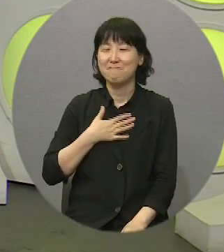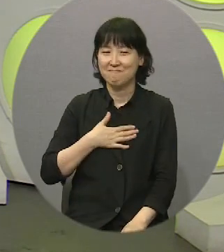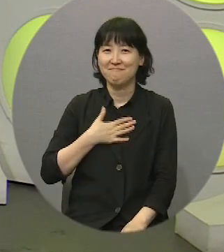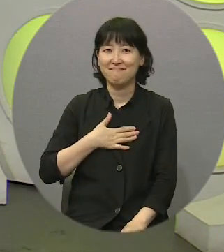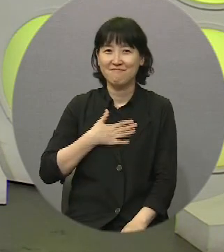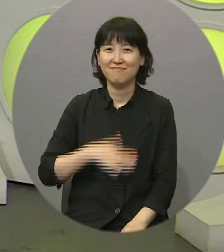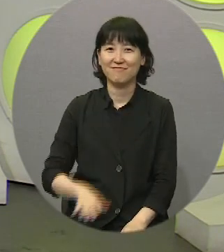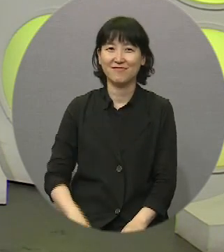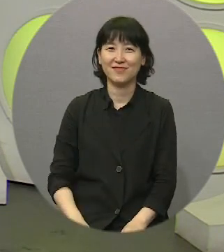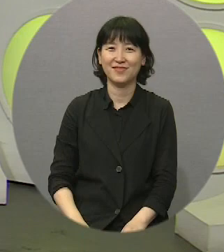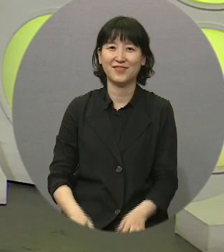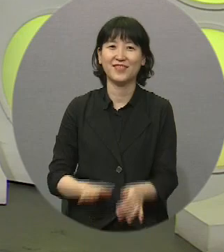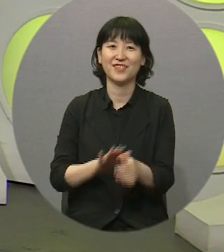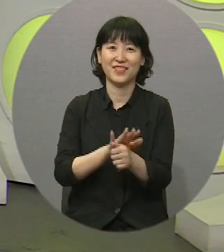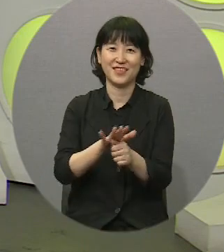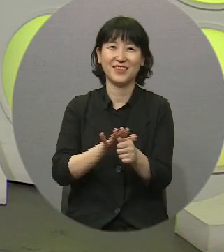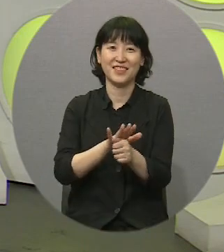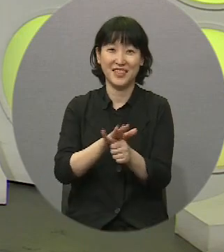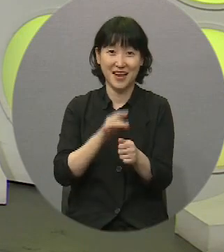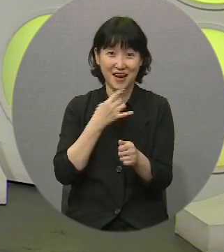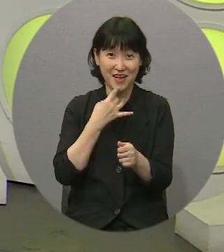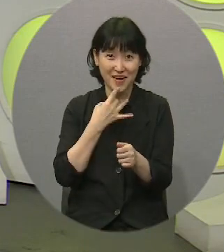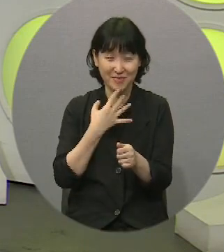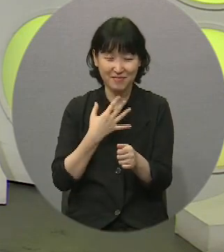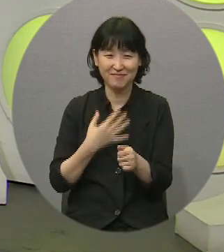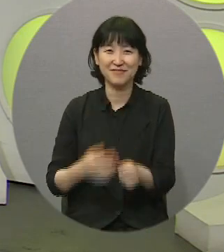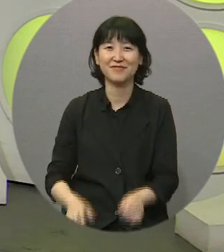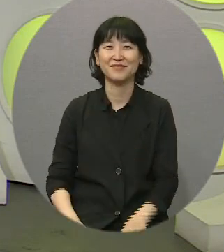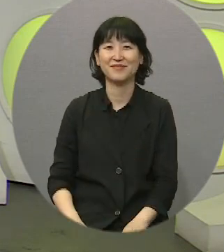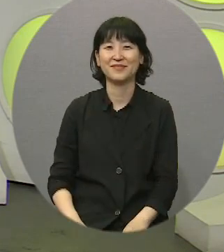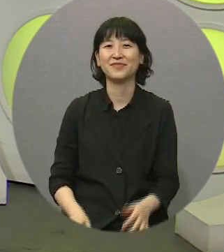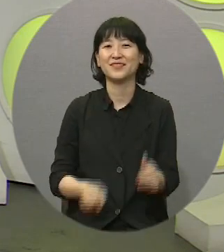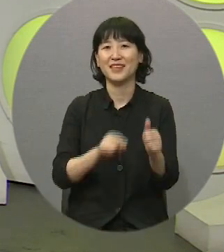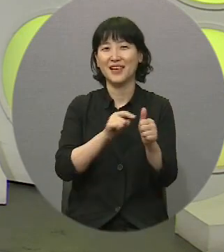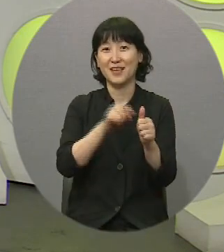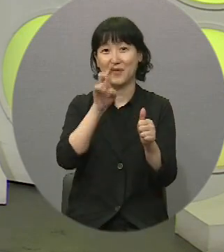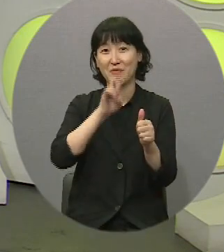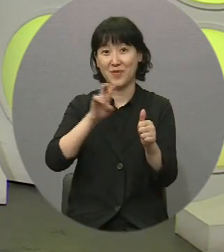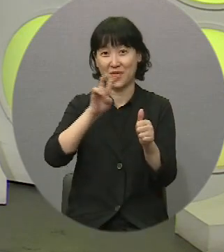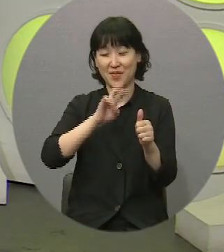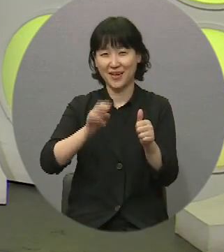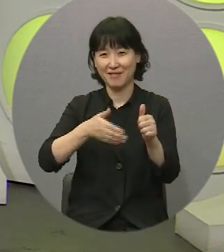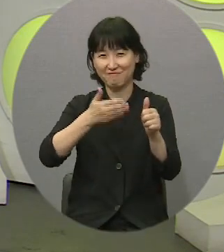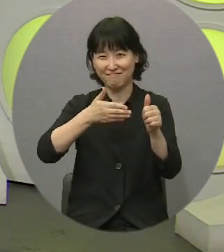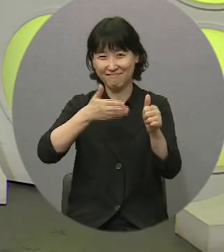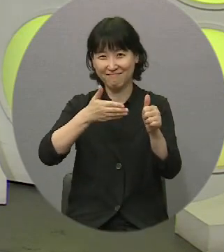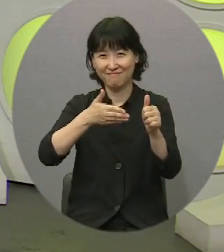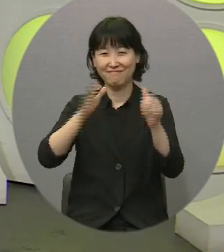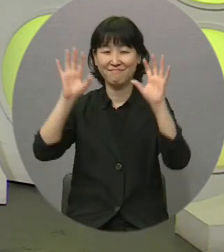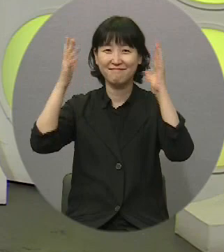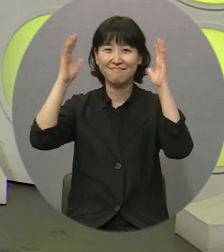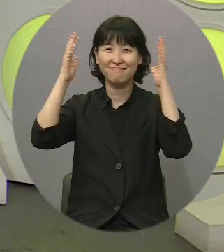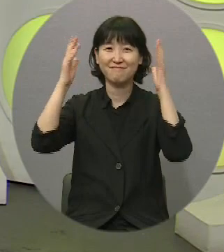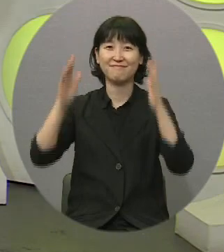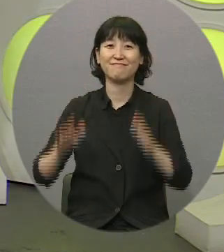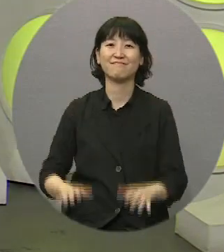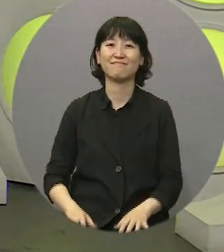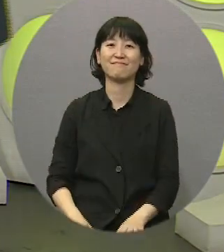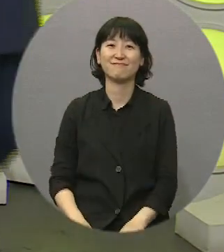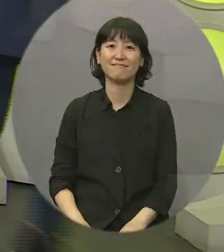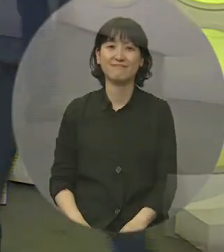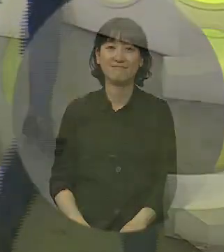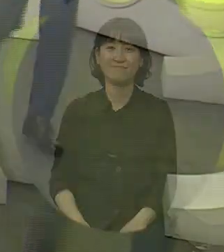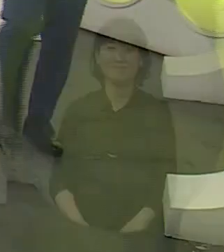사랑뿐으로 생각이 또 바뀔 수도 있어요. 이제. 자, 우리 김지민 씨의 사랑뿐 그럼 청해 듣겠습니다. 박수!